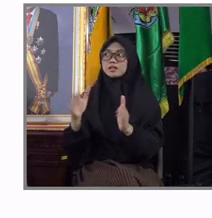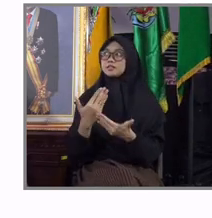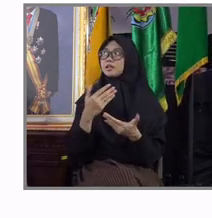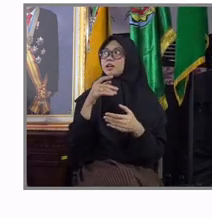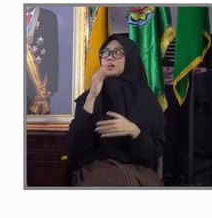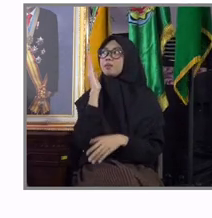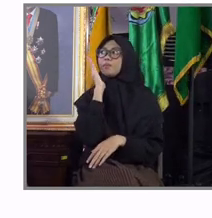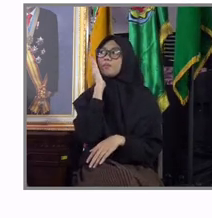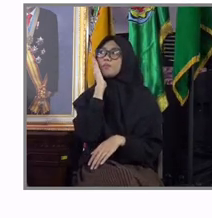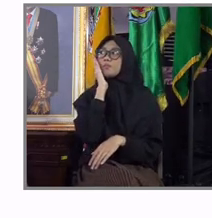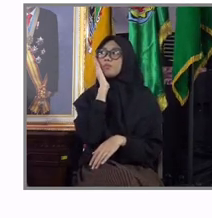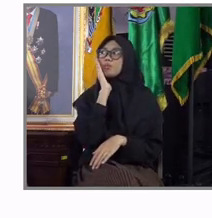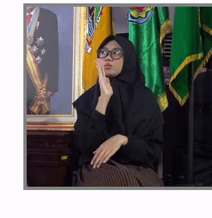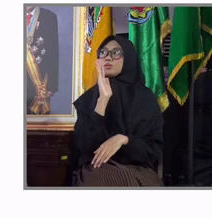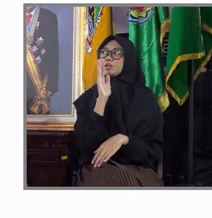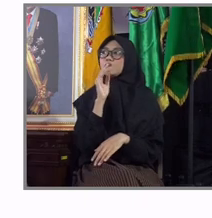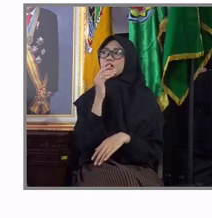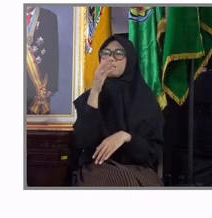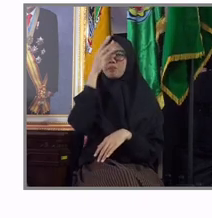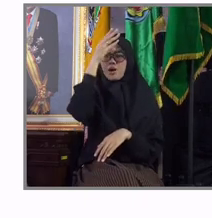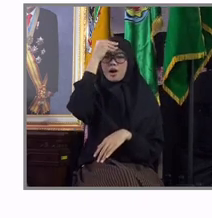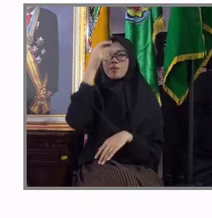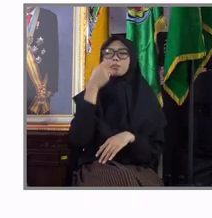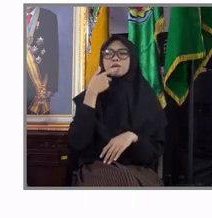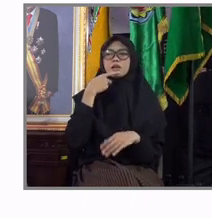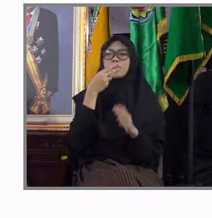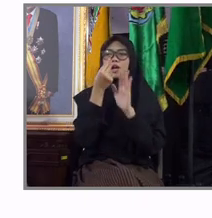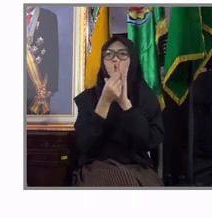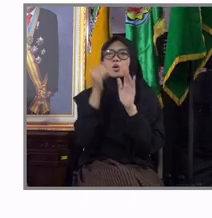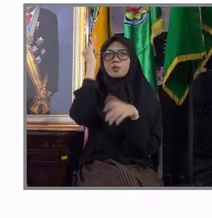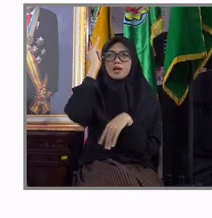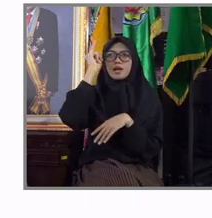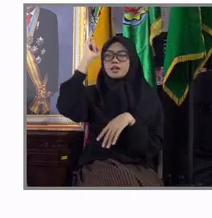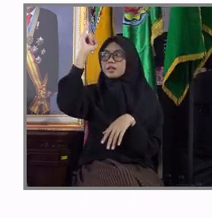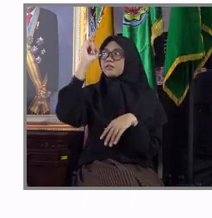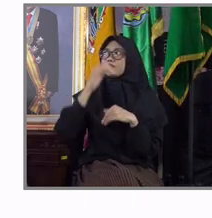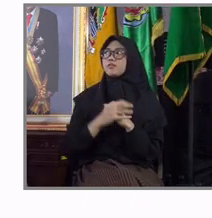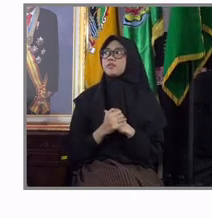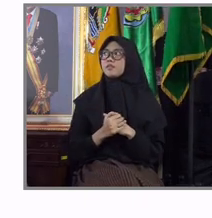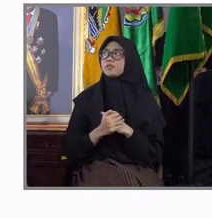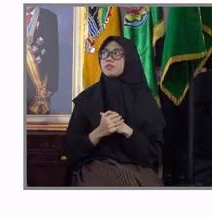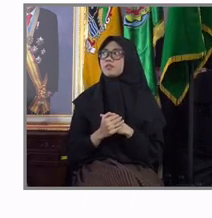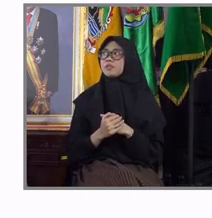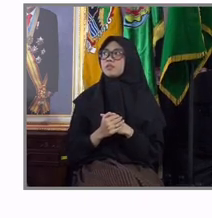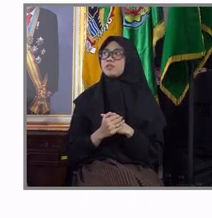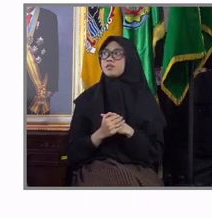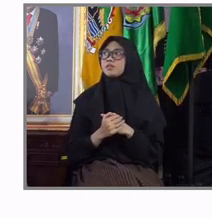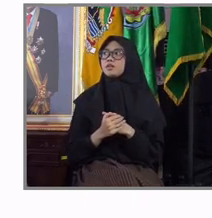muda yang urusan ekonomi kreatif, saya minta memaparkan 10 menit saja,